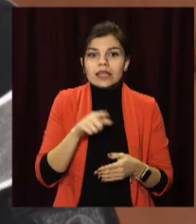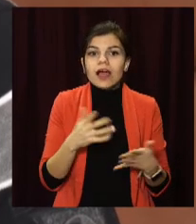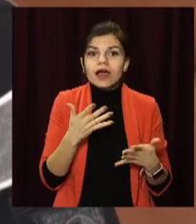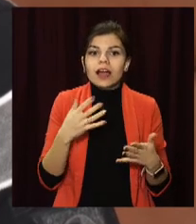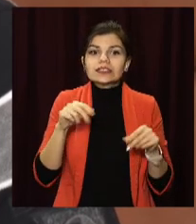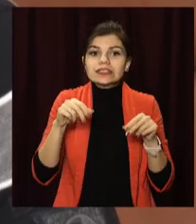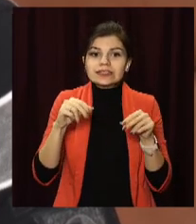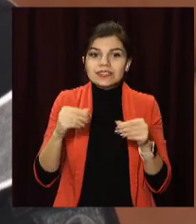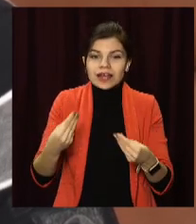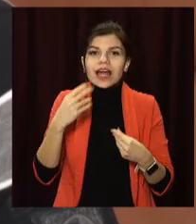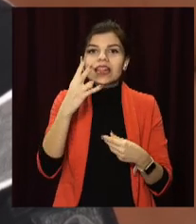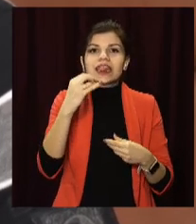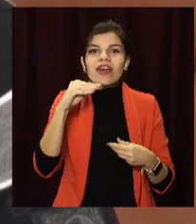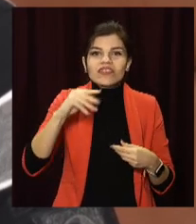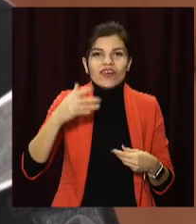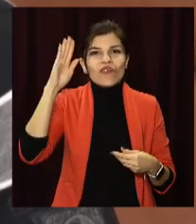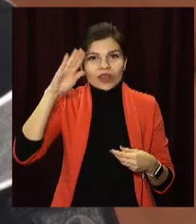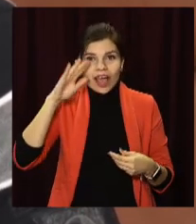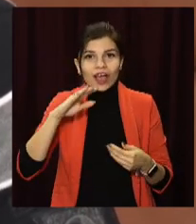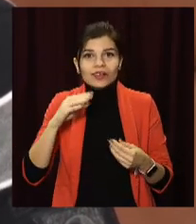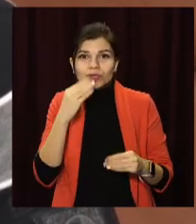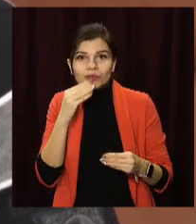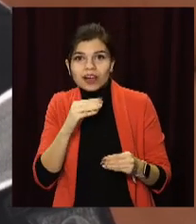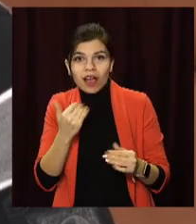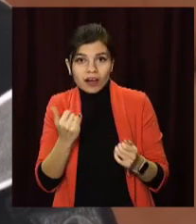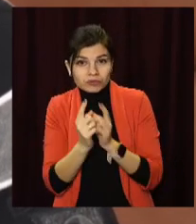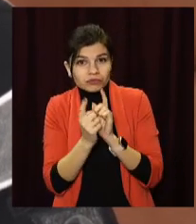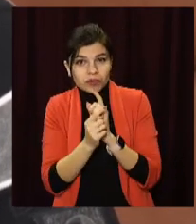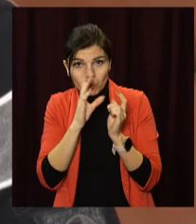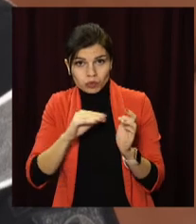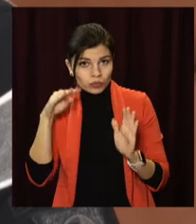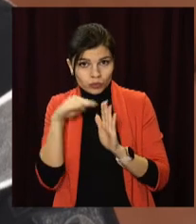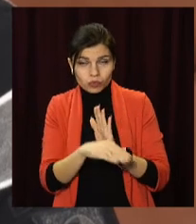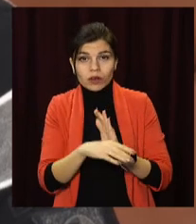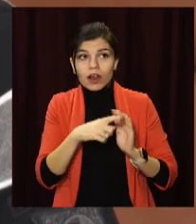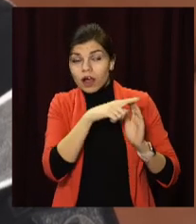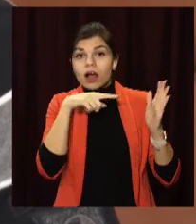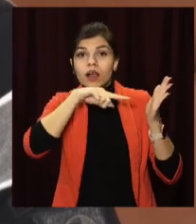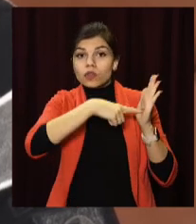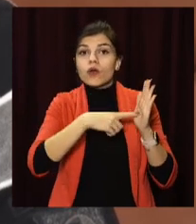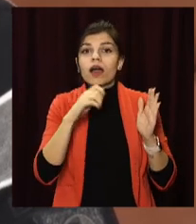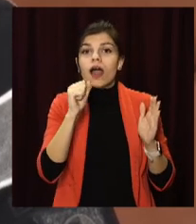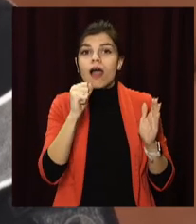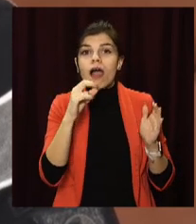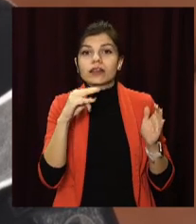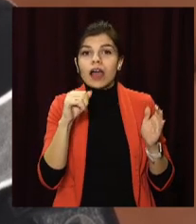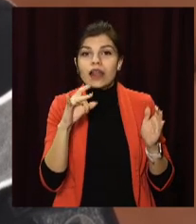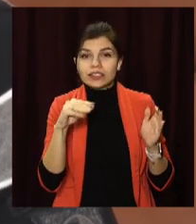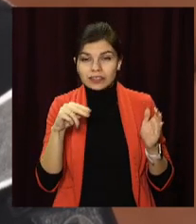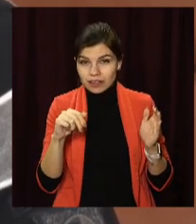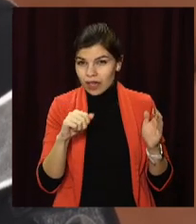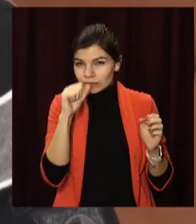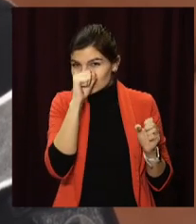нам Земля. Это и нефть, и вода, и так далее. Антарктида – это последняя точка отсчета. Это именно тот